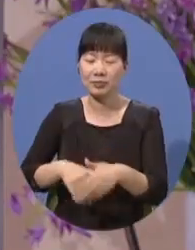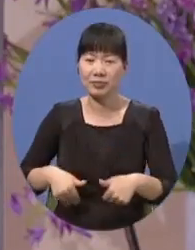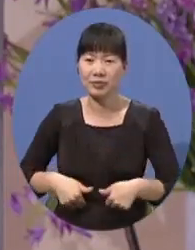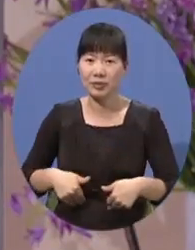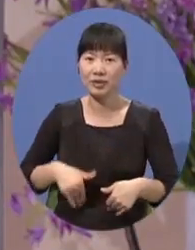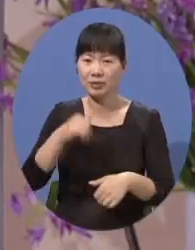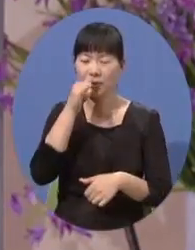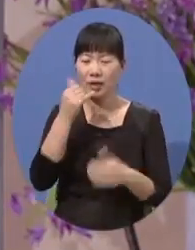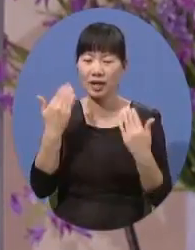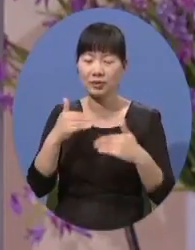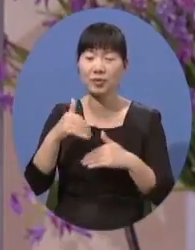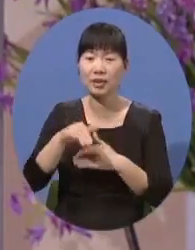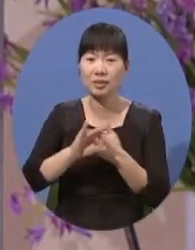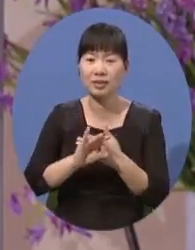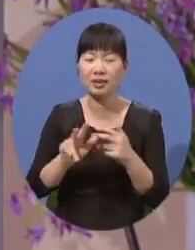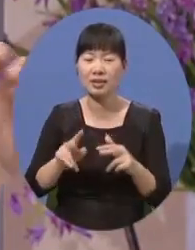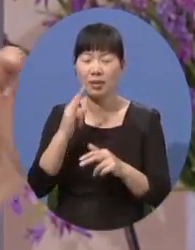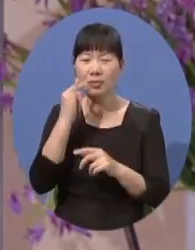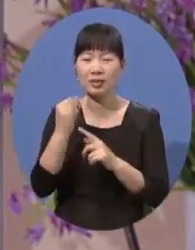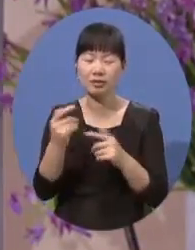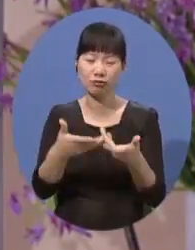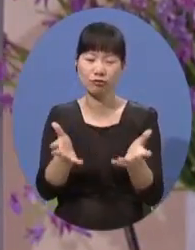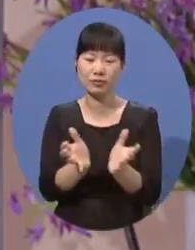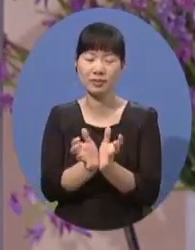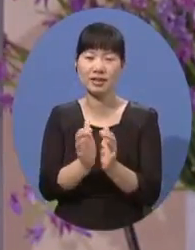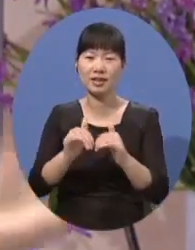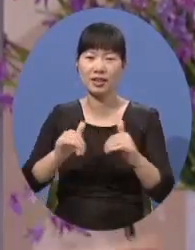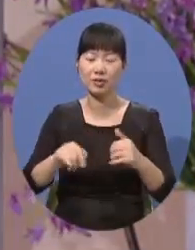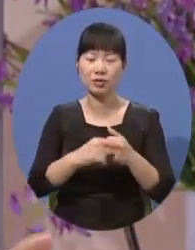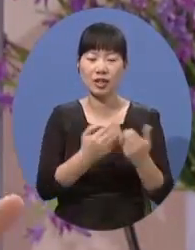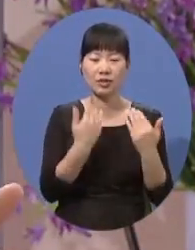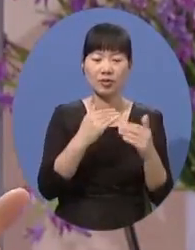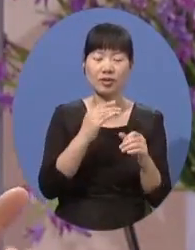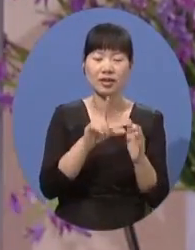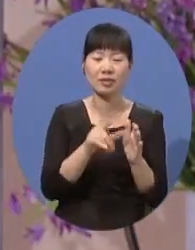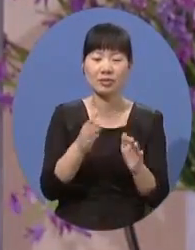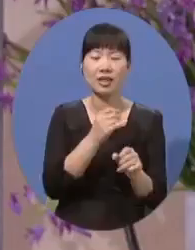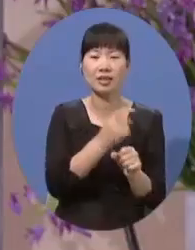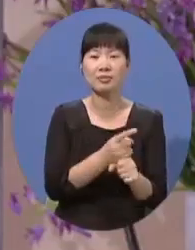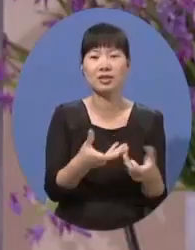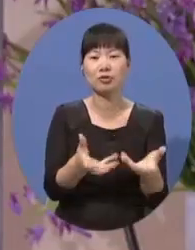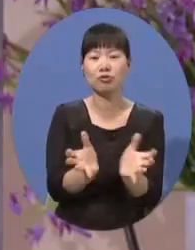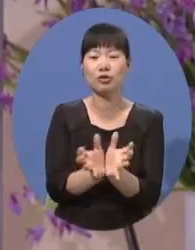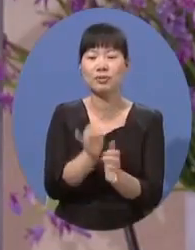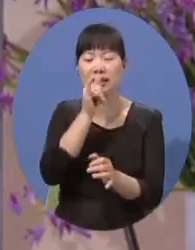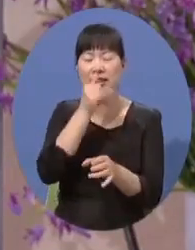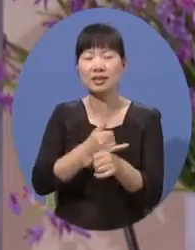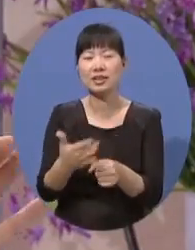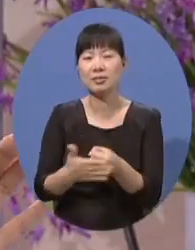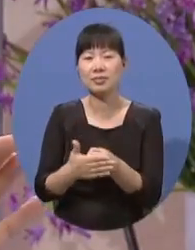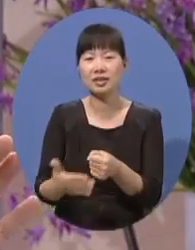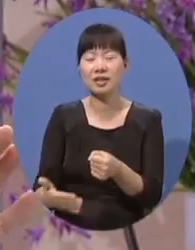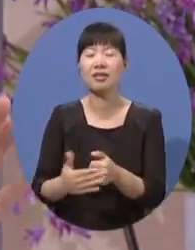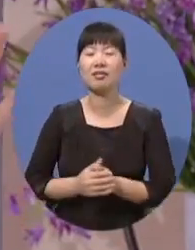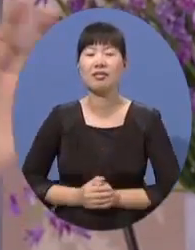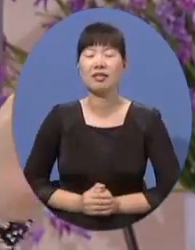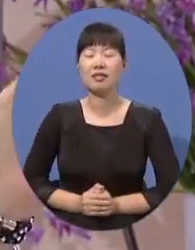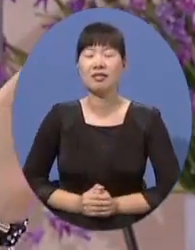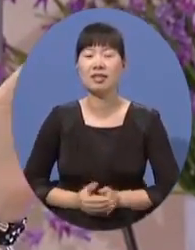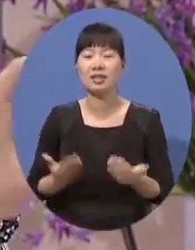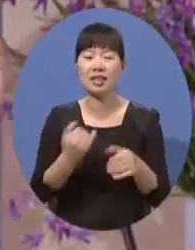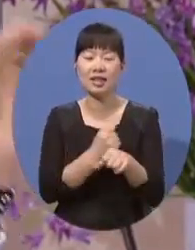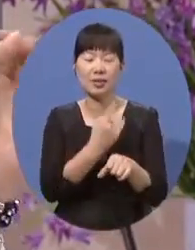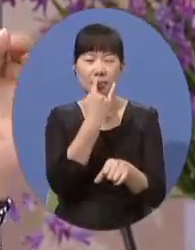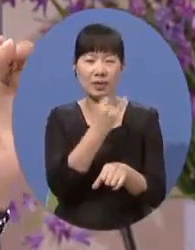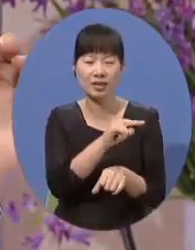이제 학교를 가면 엄마들이 이제 그 그룹이 따로 초등학교 때부터 이미 이렇게 이루어졌기 때문에 딱 있고, 아, 일하는